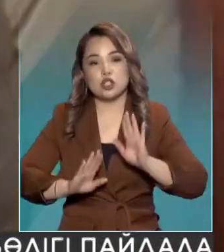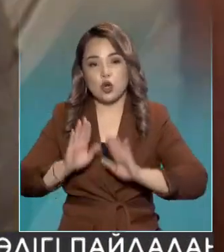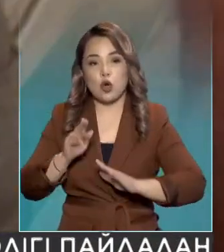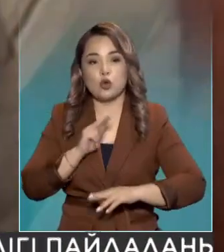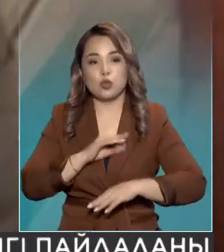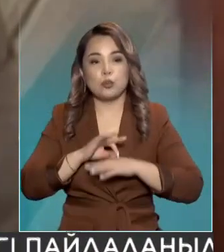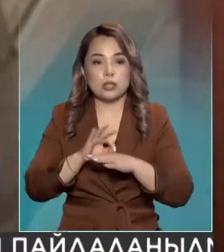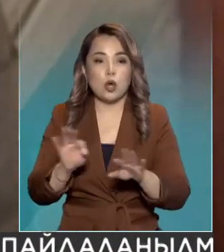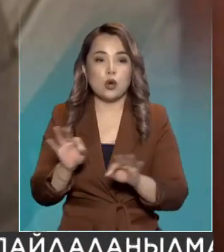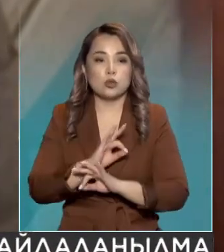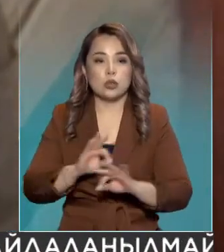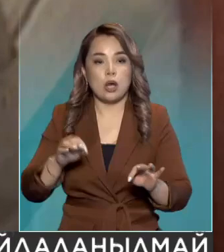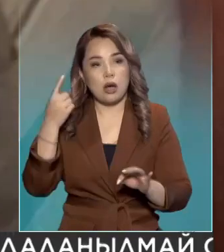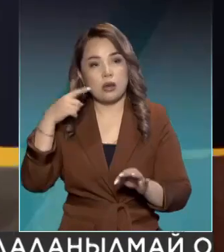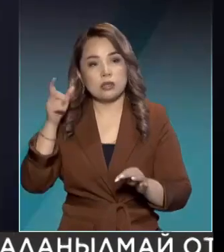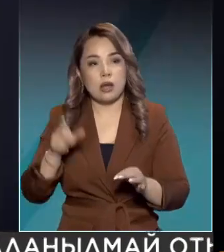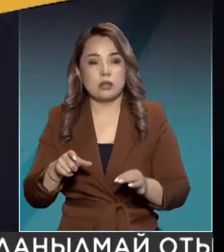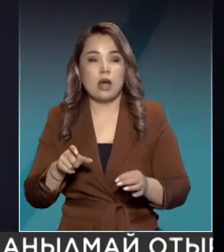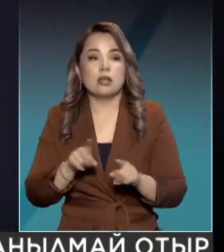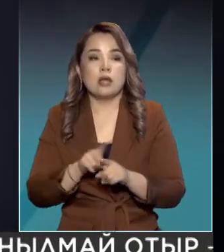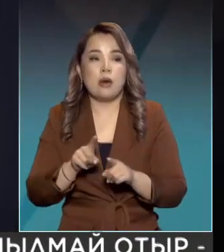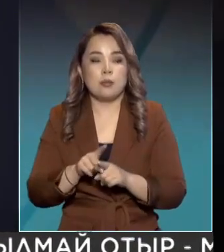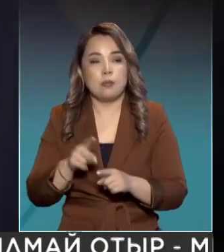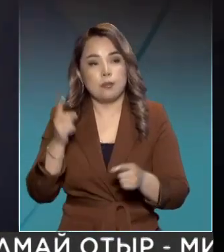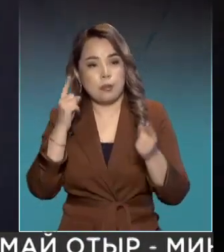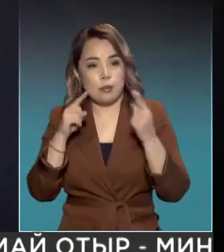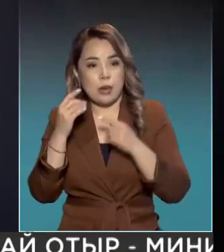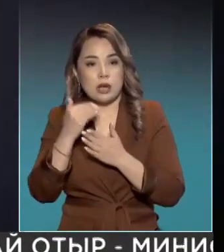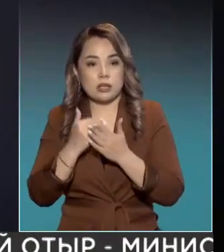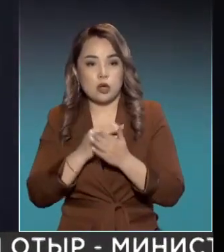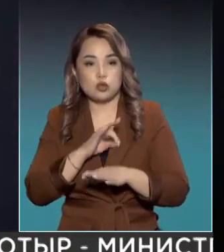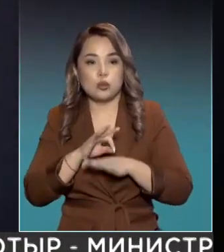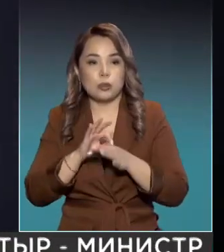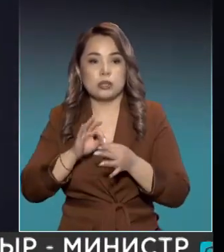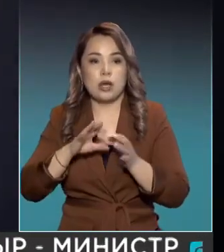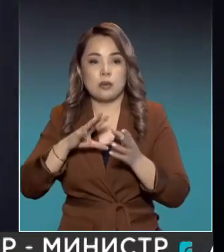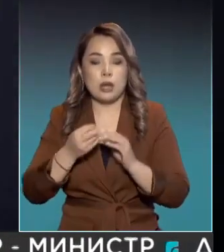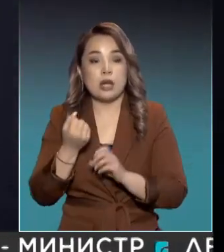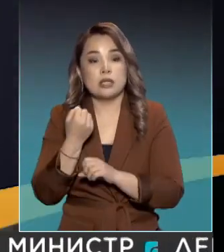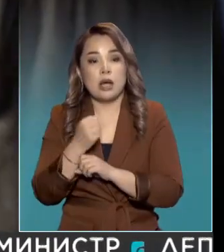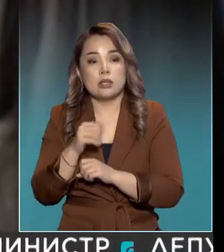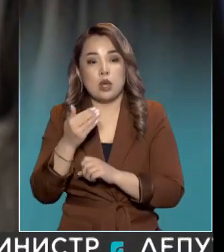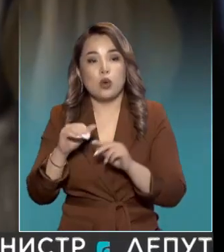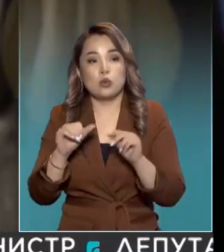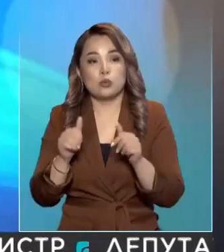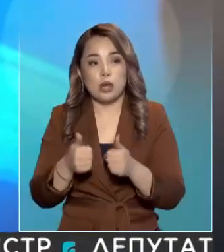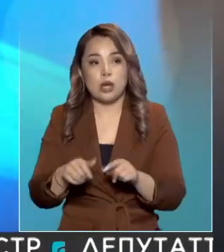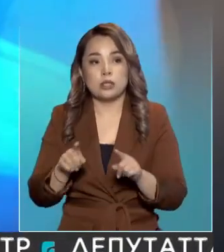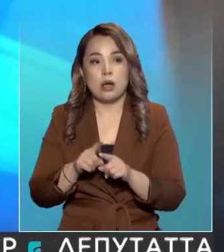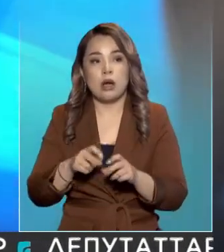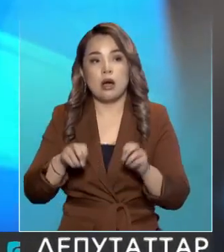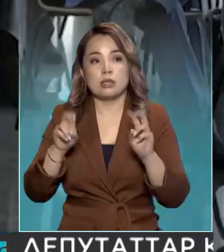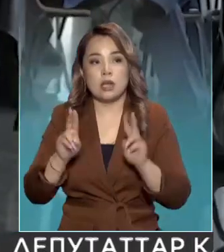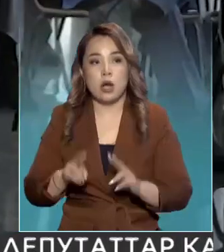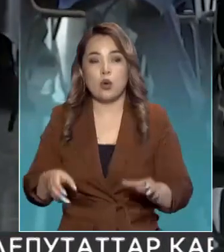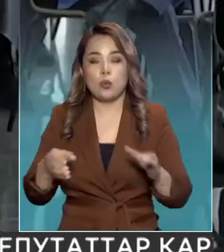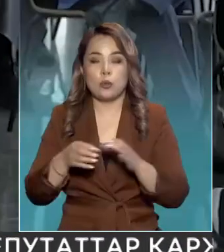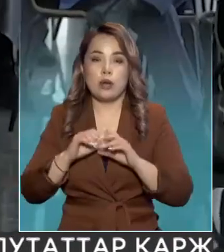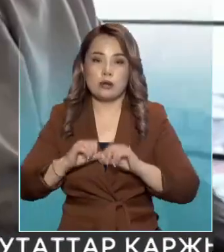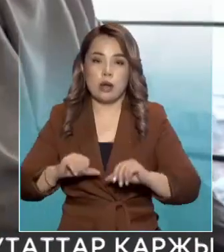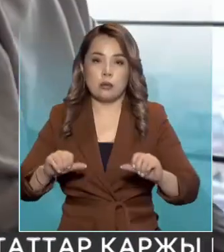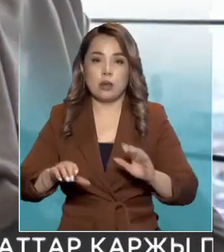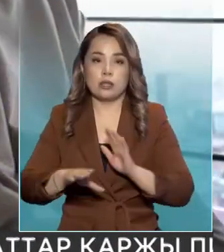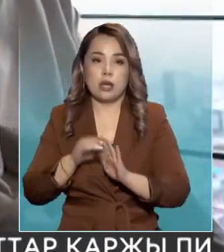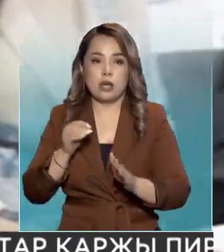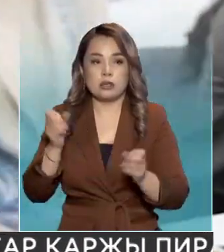жұмыс, үздік авторлық бағдарлама, үздік сюжет аталымдары бойынша өтеді. Жеңімпаздарды ұйымдастырушылар мен арнайы құрылған комиссия